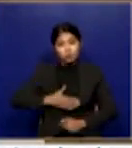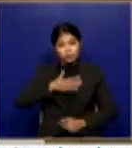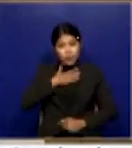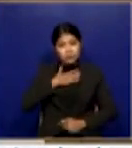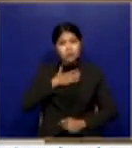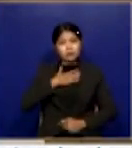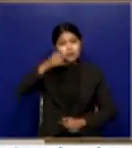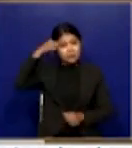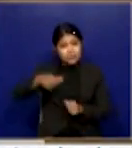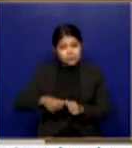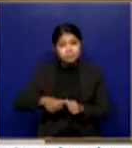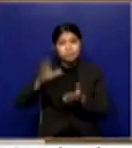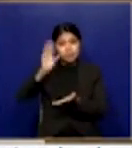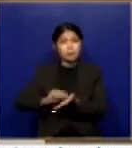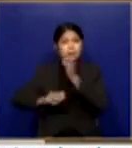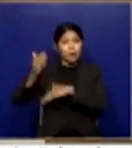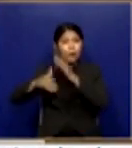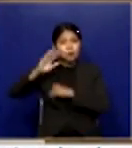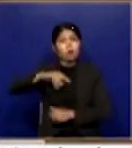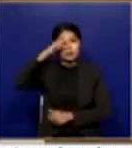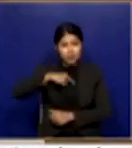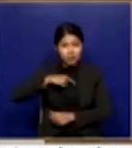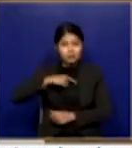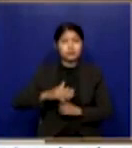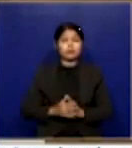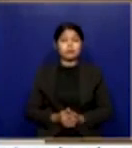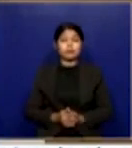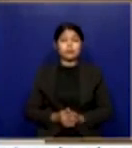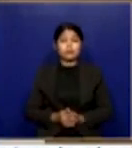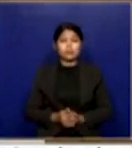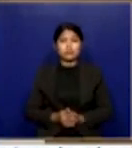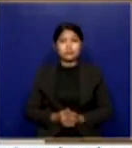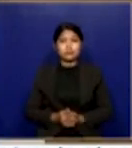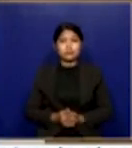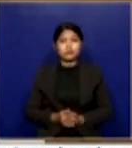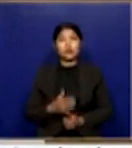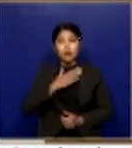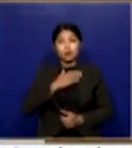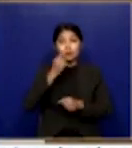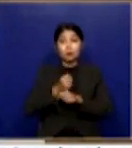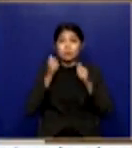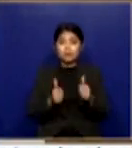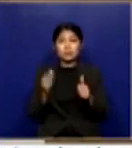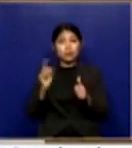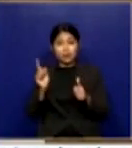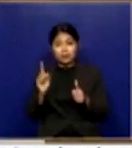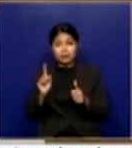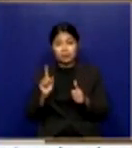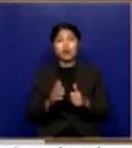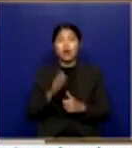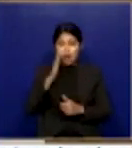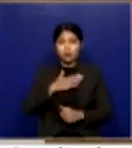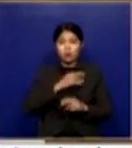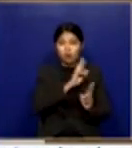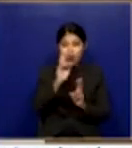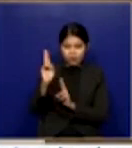และจารึกไว้ในประวัติศาสตร์ของประเทศไทยอย่างไรก็ตามไม่ว่าแต่ถ้ามีเพียงใดเรายังคงต้อง